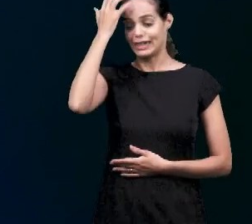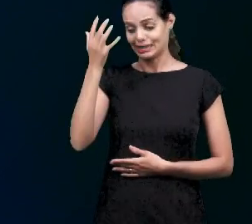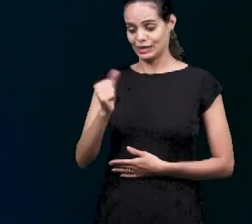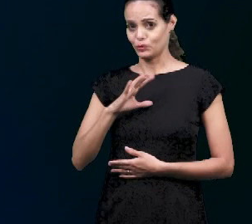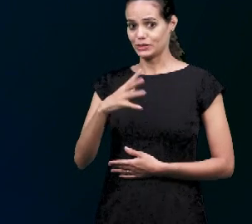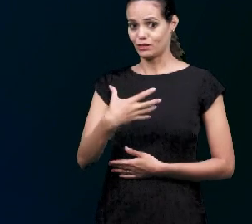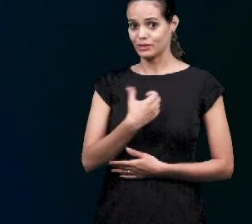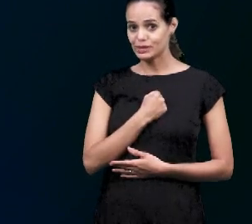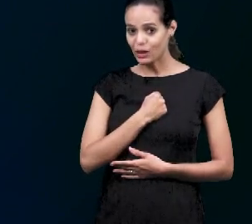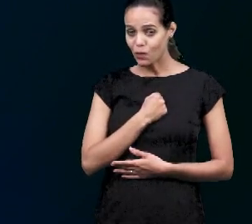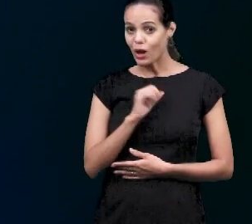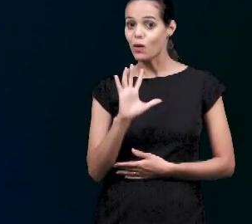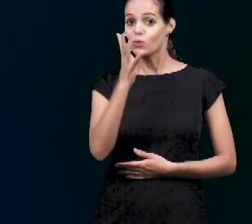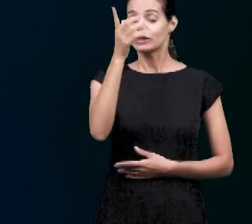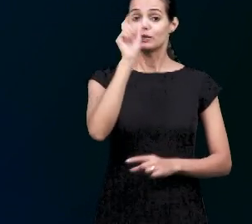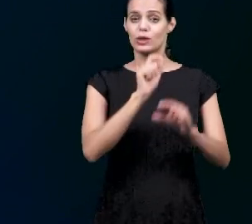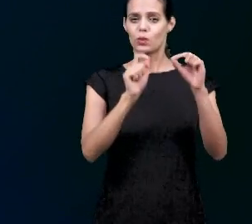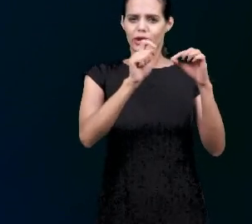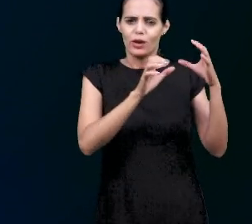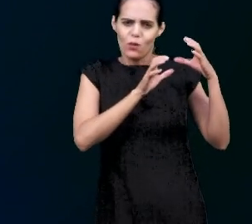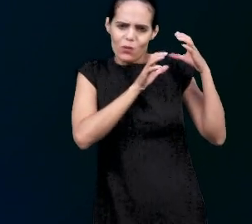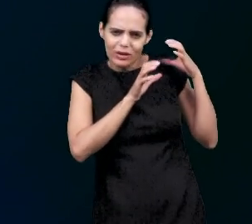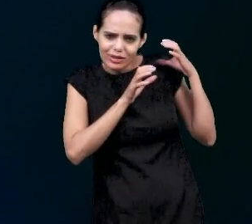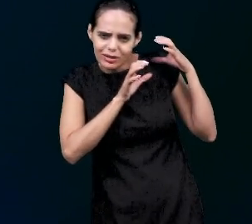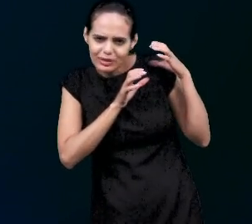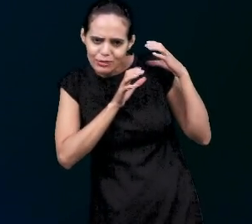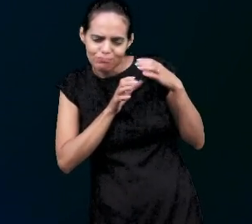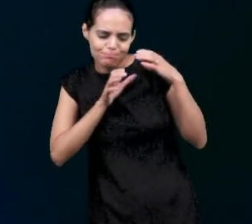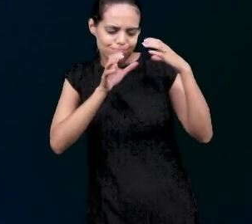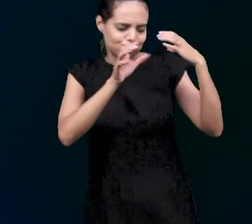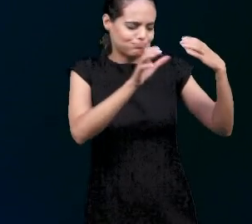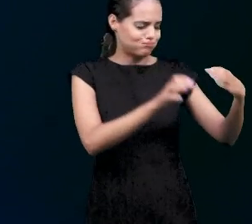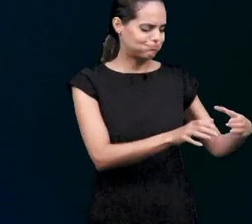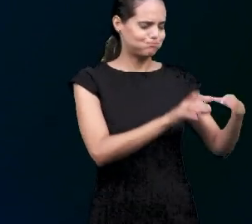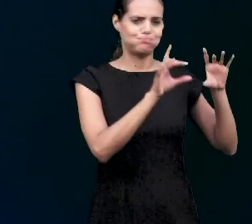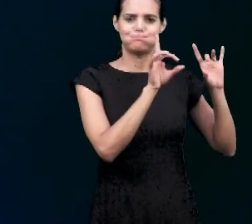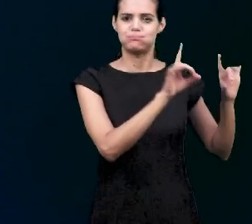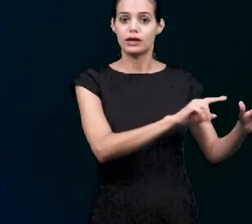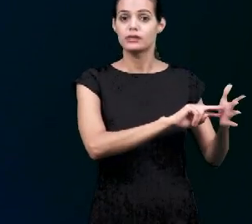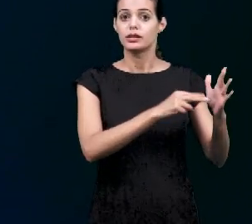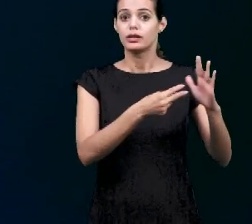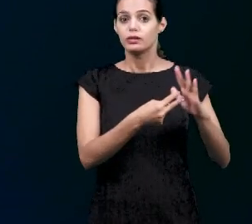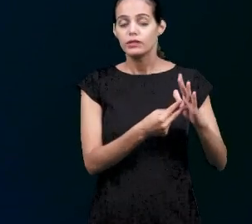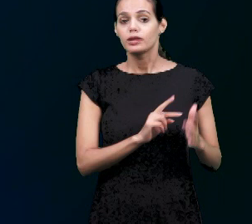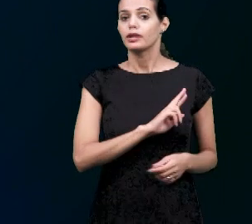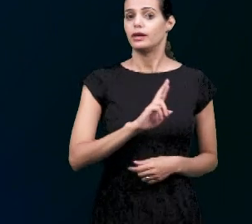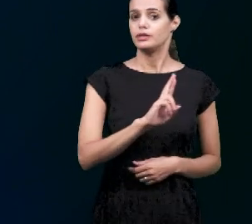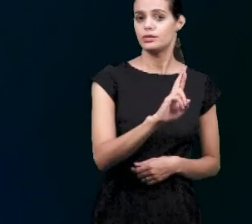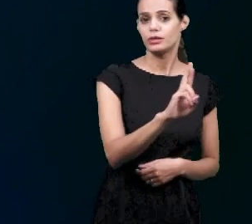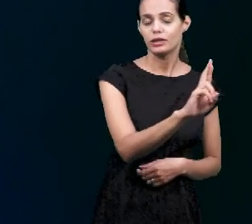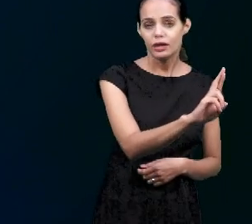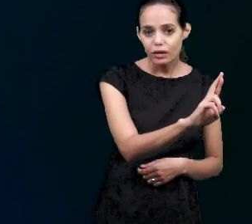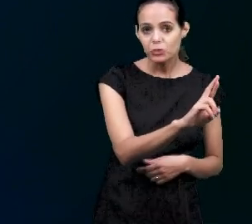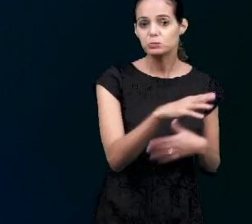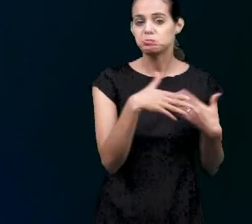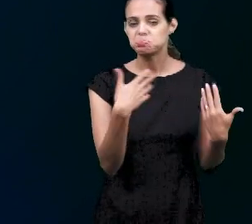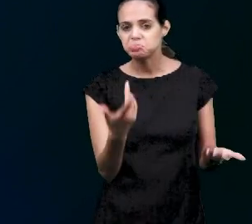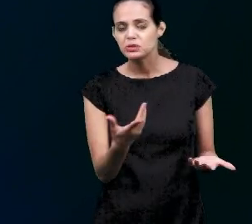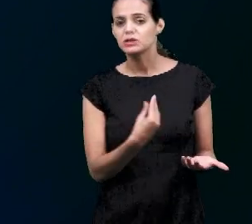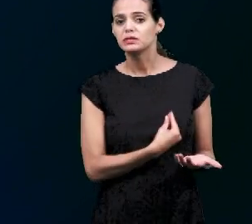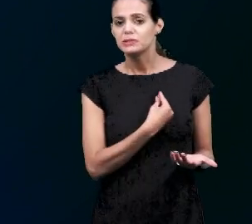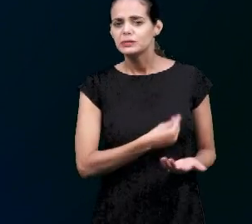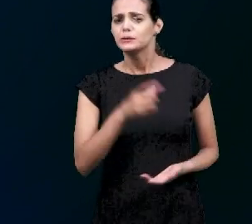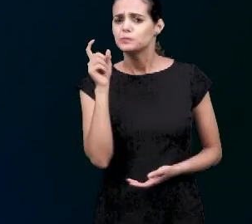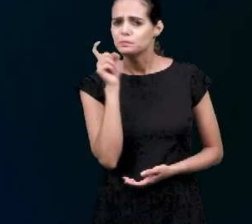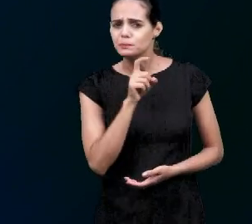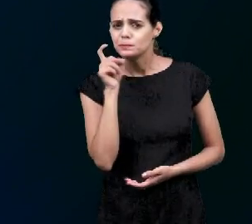exister l'appel. Jésus a fait l'appel, il s'est présenté à elle, et à partir du moment où elle laisse